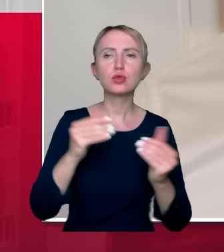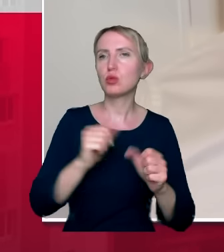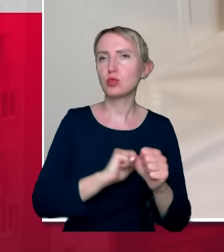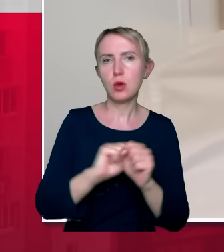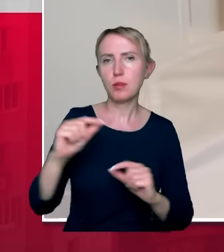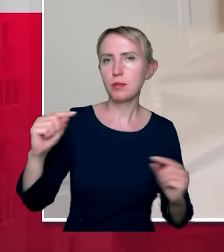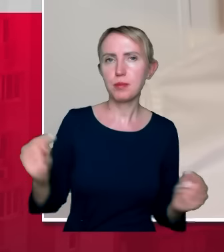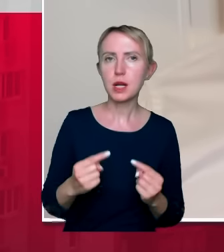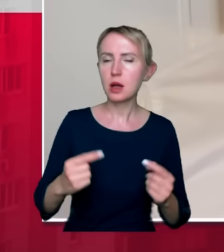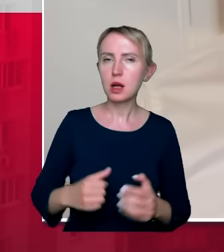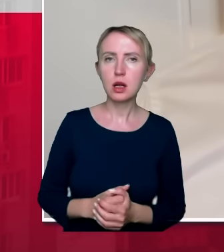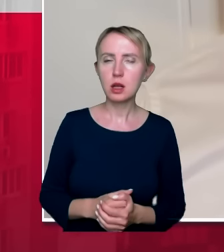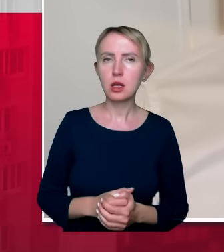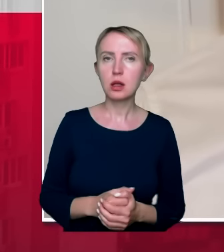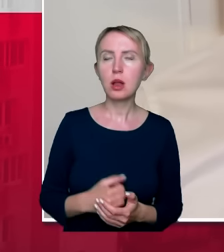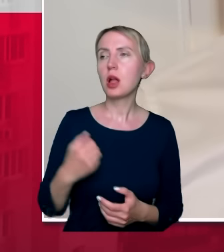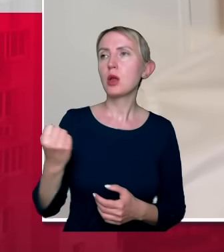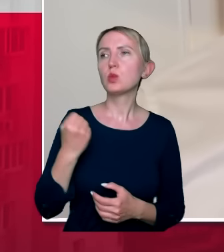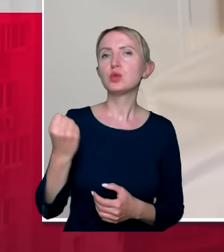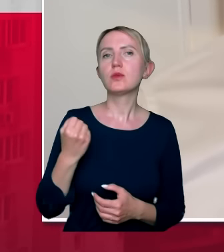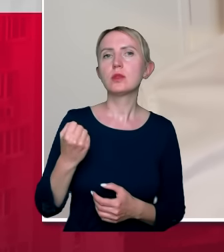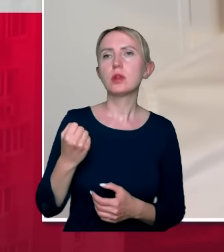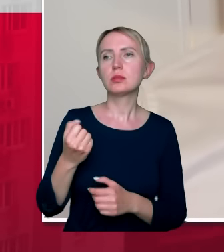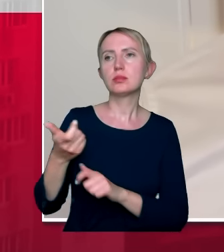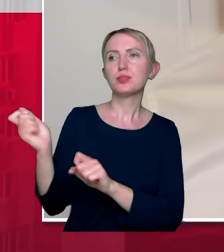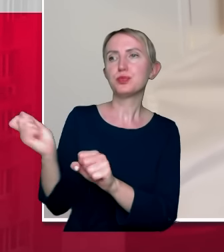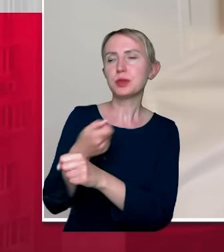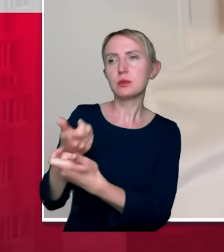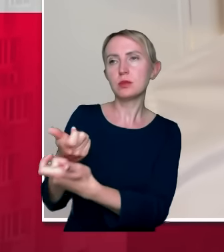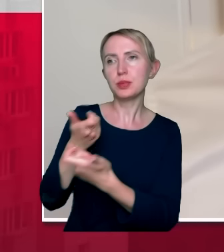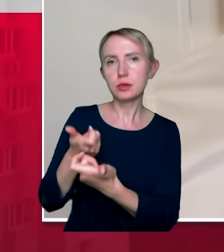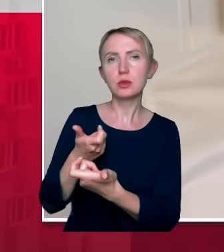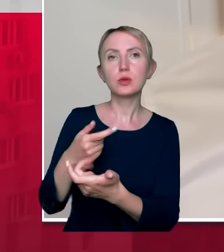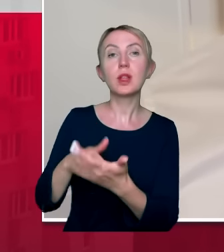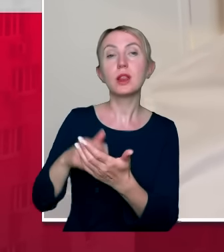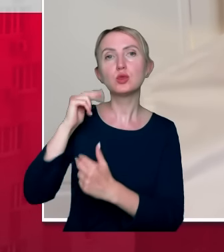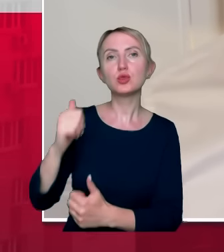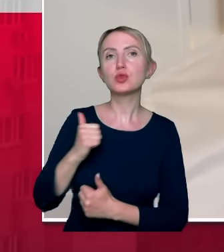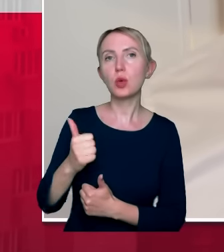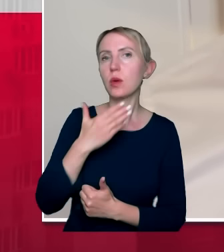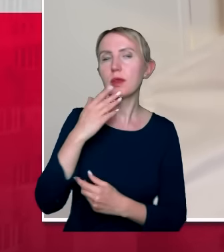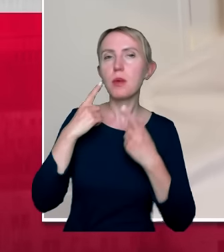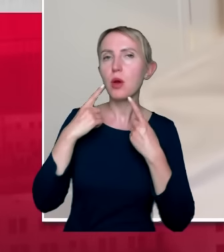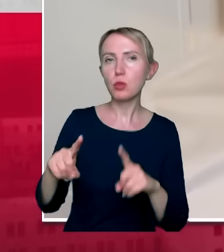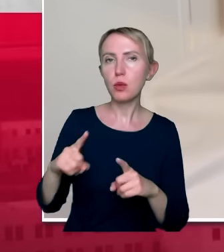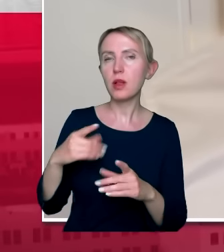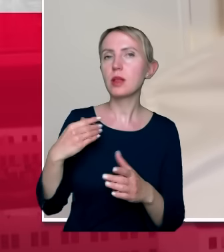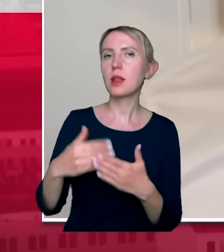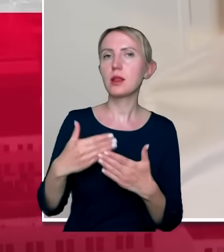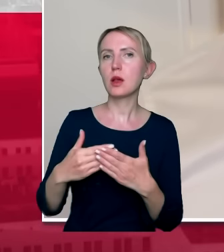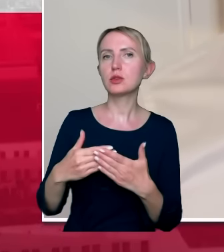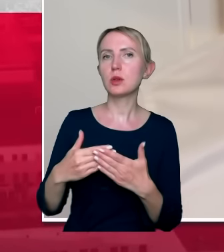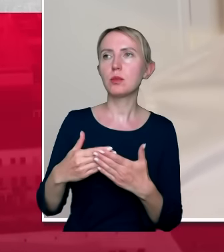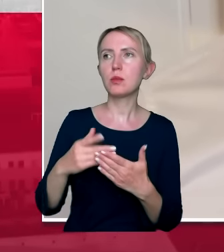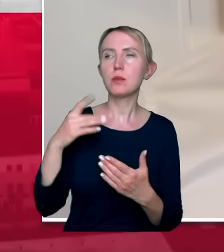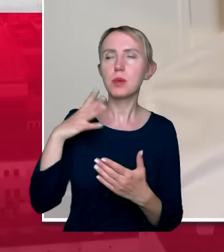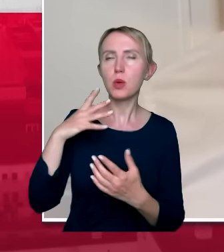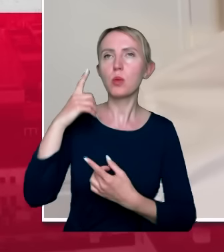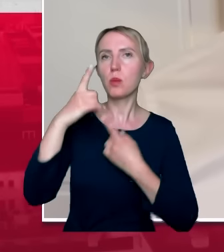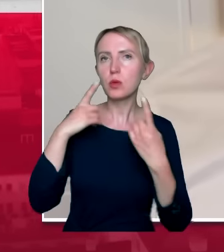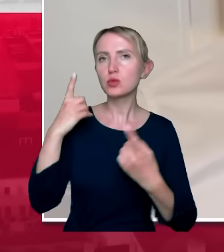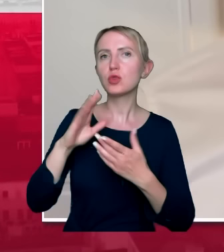podszyte, i użycia ze skutkiem śmiertelnym broni. I wtedy taki żołnierz nie odpowiada, dlatego że był przeświadczony o tym, że na